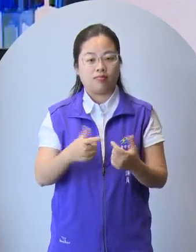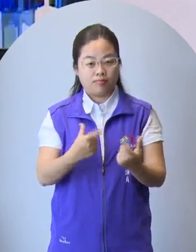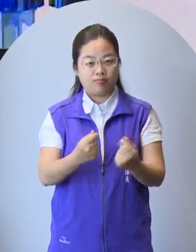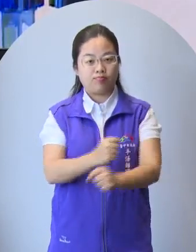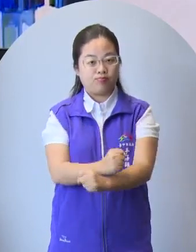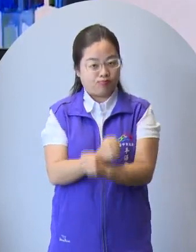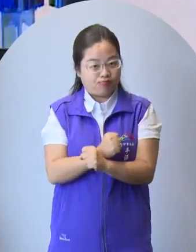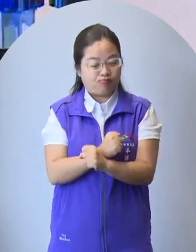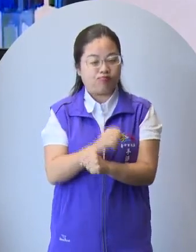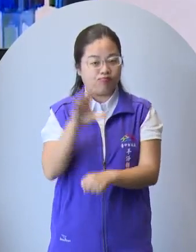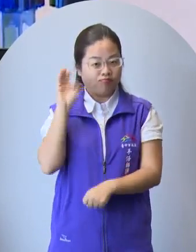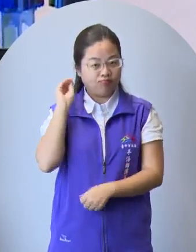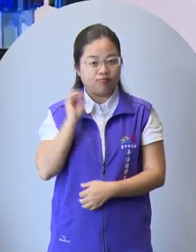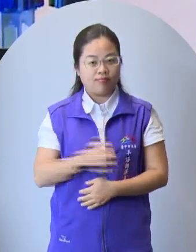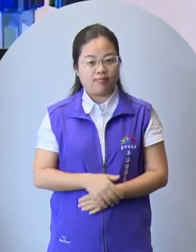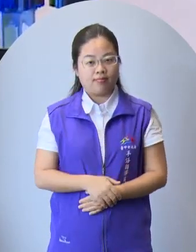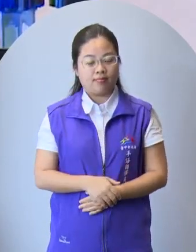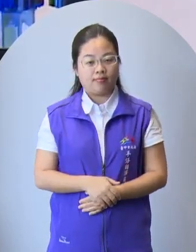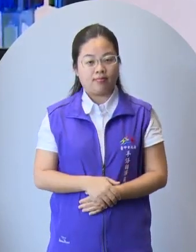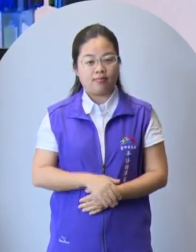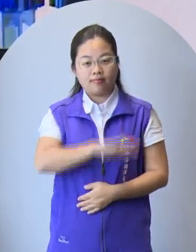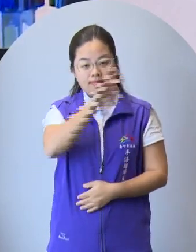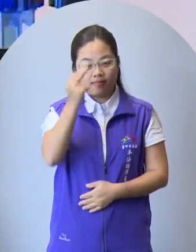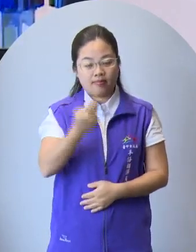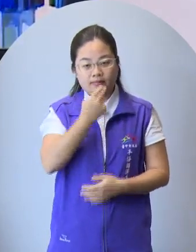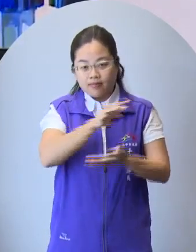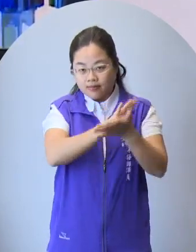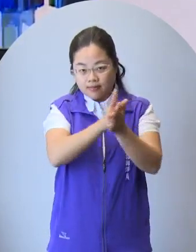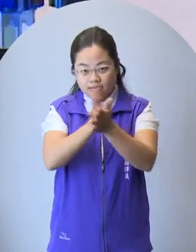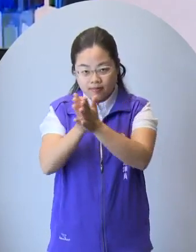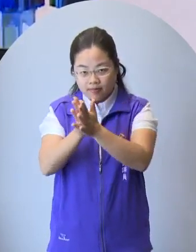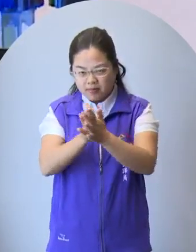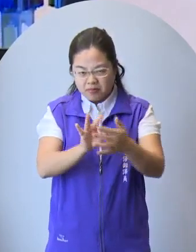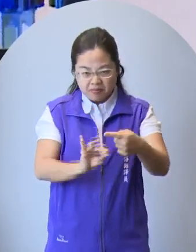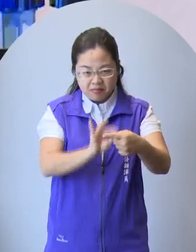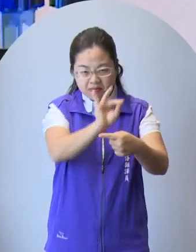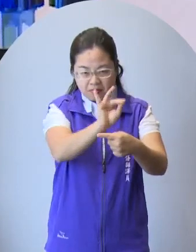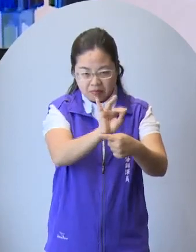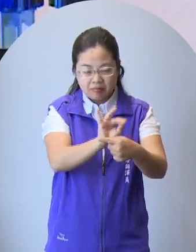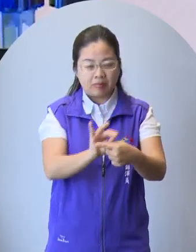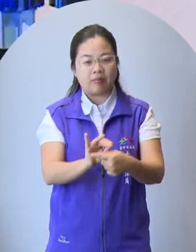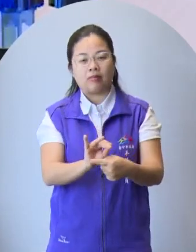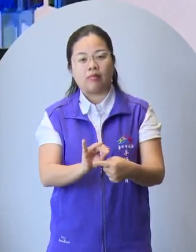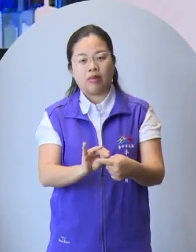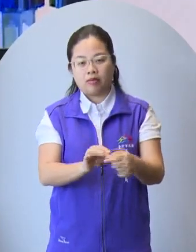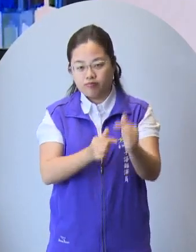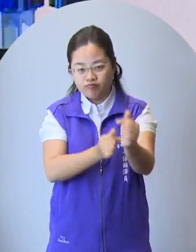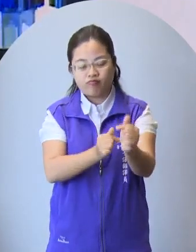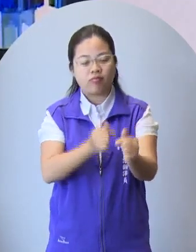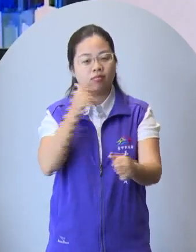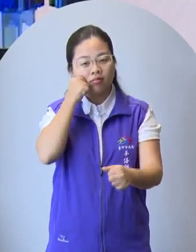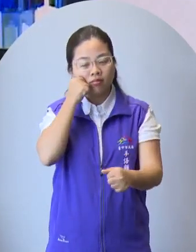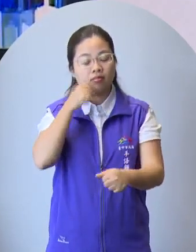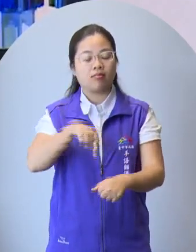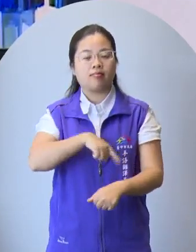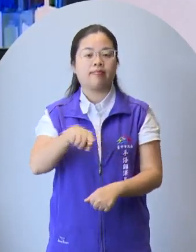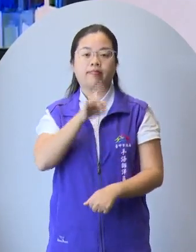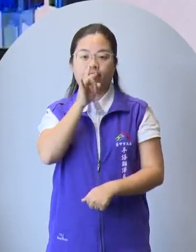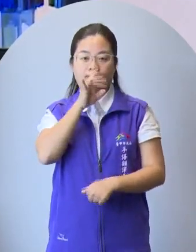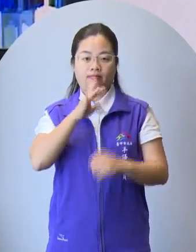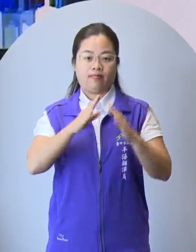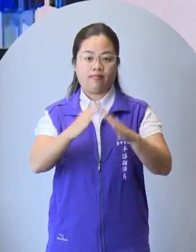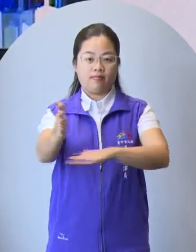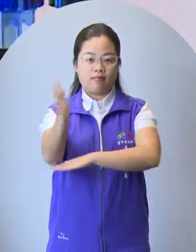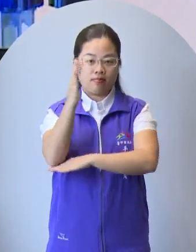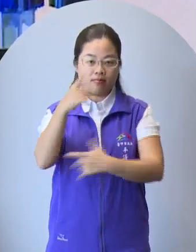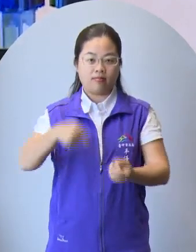的这个变化呢，有时候没有办法完全的100%预测，所以台中市政府呢，我们仍然